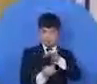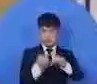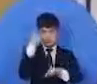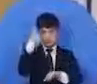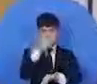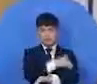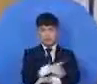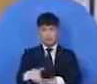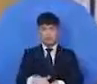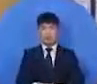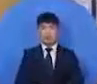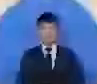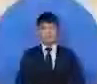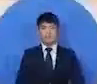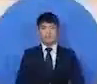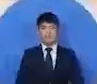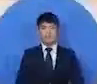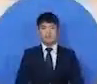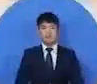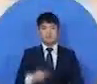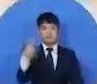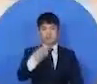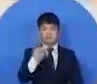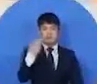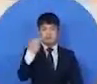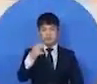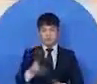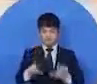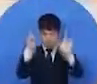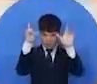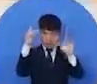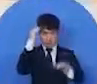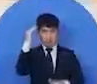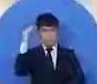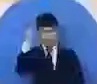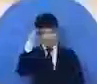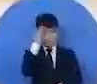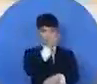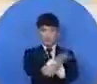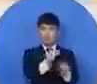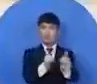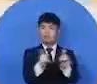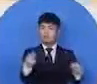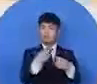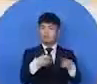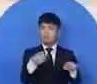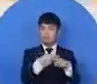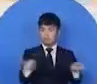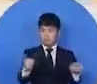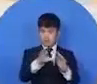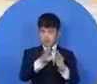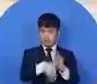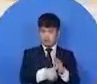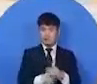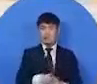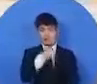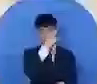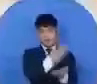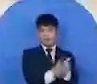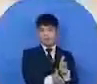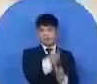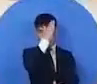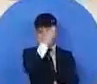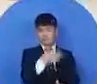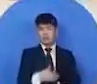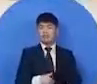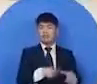확대하고 있습니다 라시 도 2017 한국 소비자 평가 최고의 브랜드 대상에서 천안시가 기초자치단체